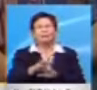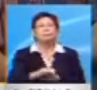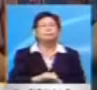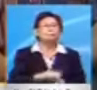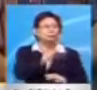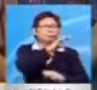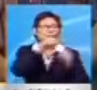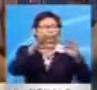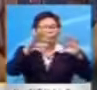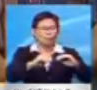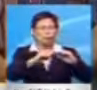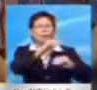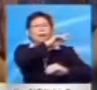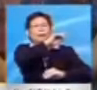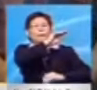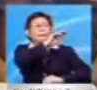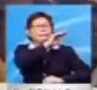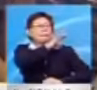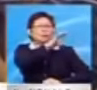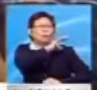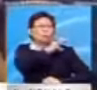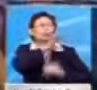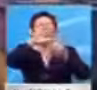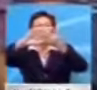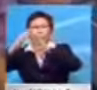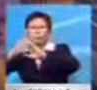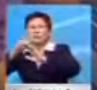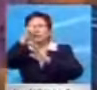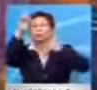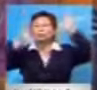bersama pengerusi-pengerusi komuniti 1 Malaysia